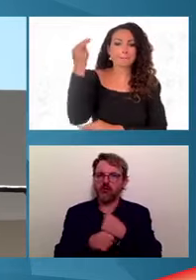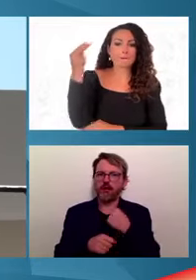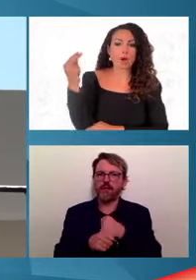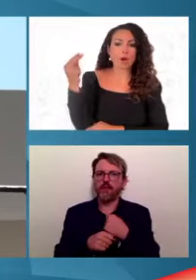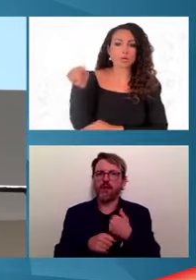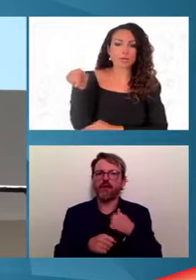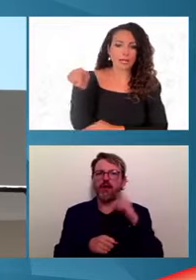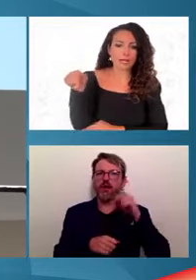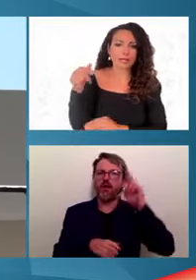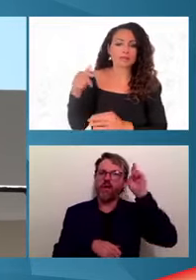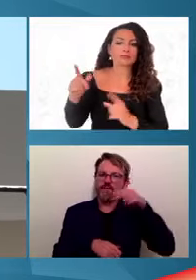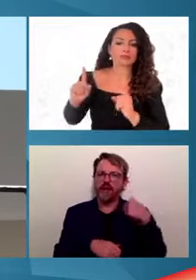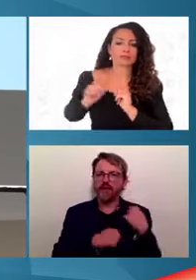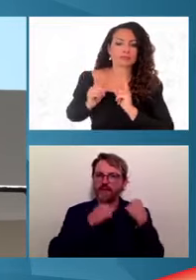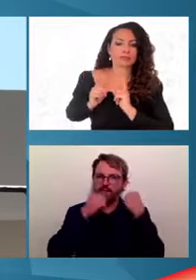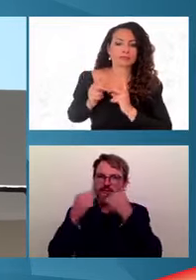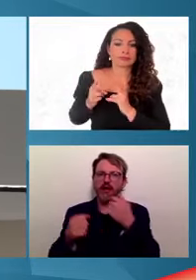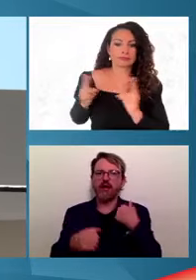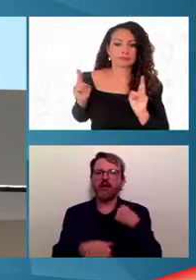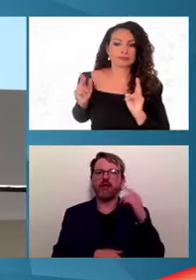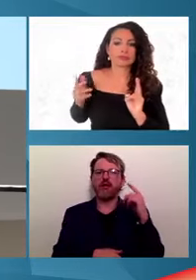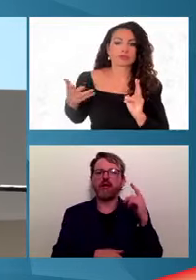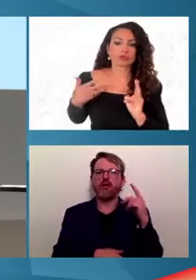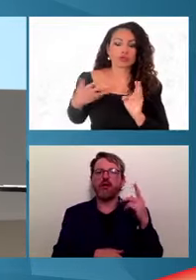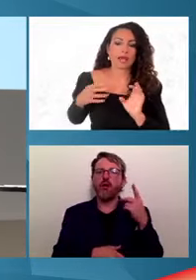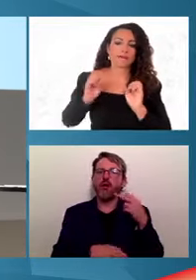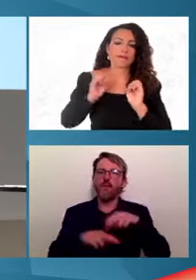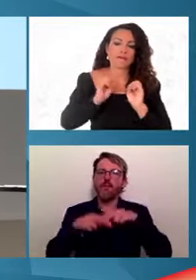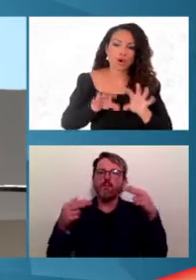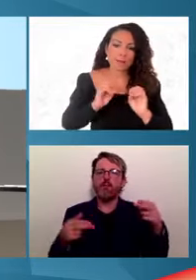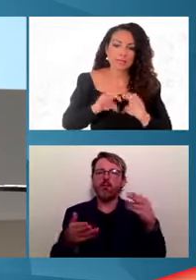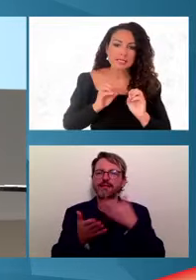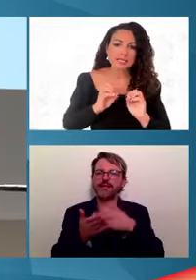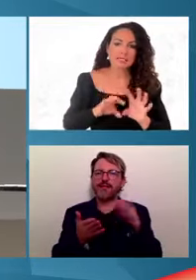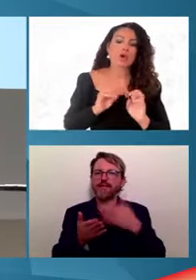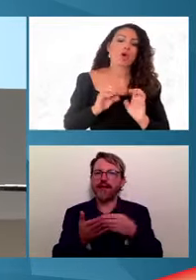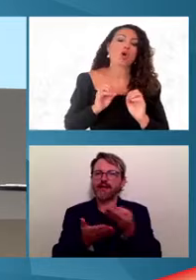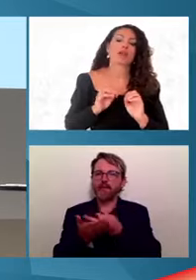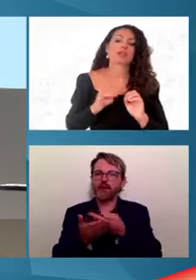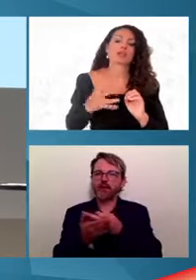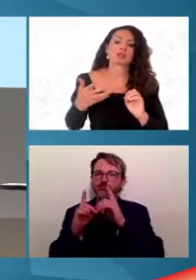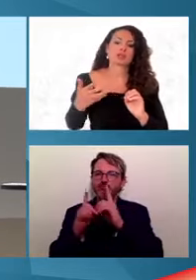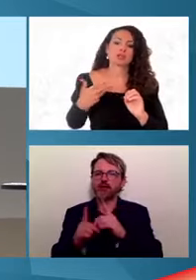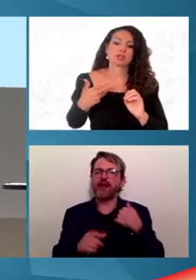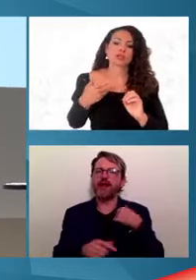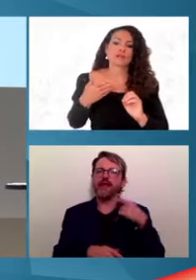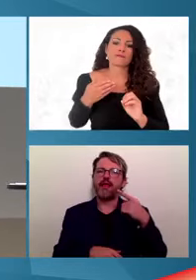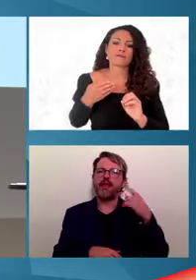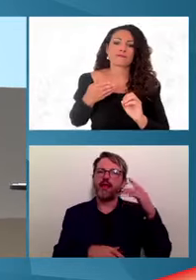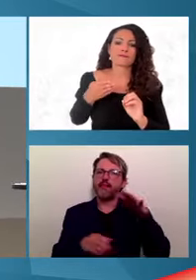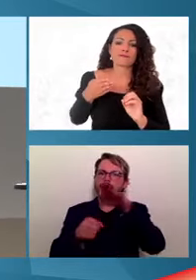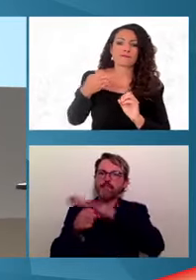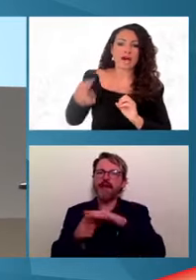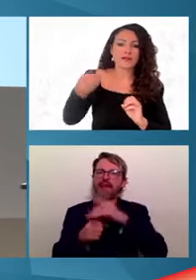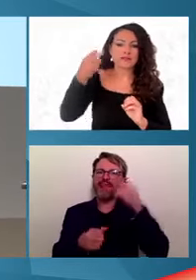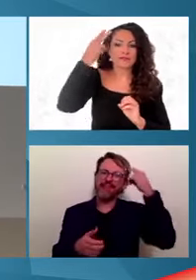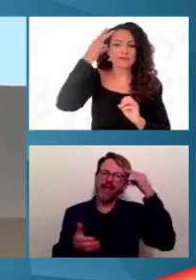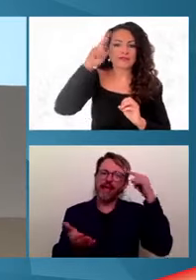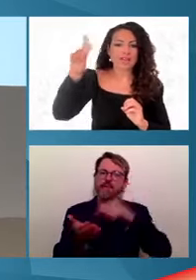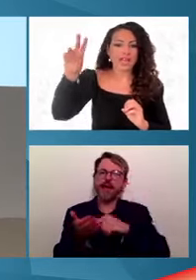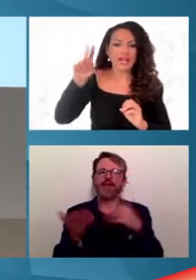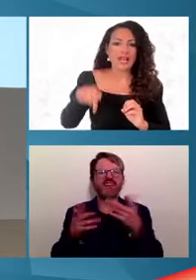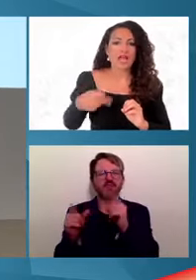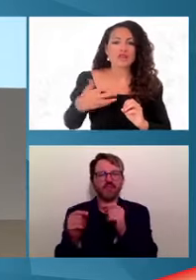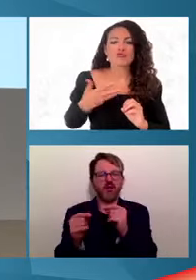Wien hinausgefahren, Mauerbach, dort wo die Bundesweiterbildungsanstalt ist, um im Bereich Denkmal, was heißt Denkmal und heute